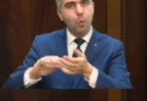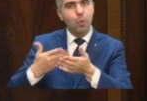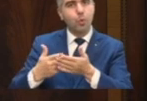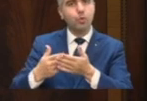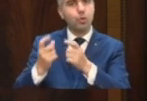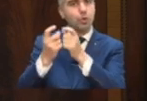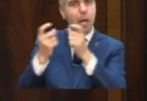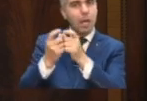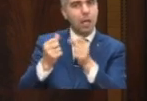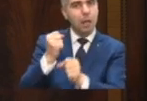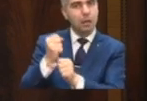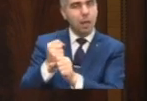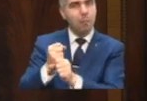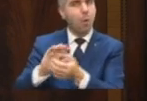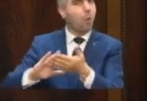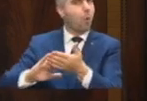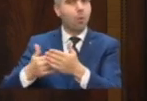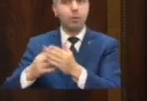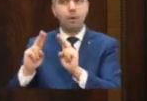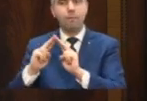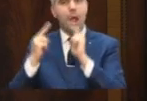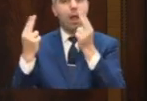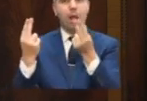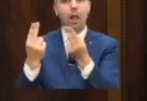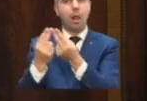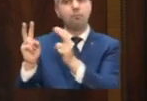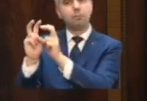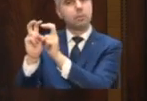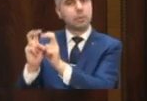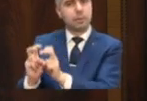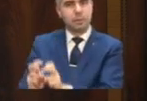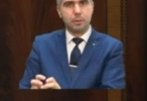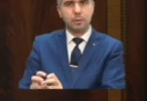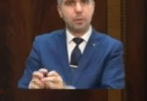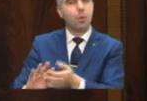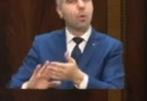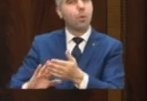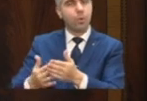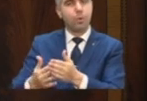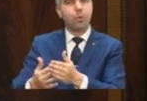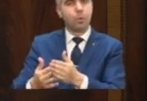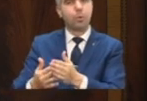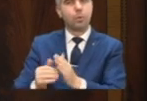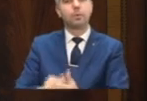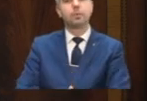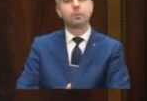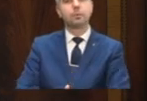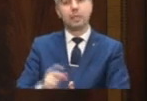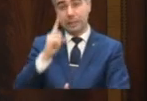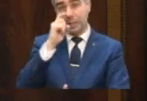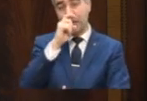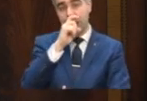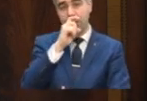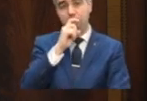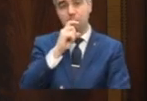جميع الدول عارف واحد التراجع يعني في مستوى صعب،